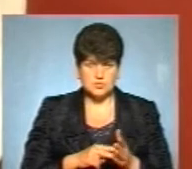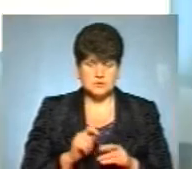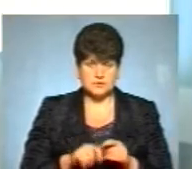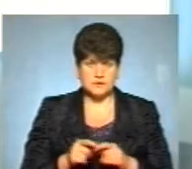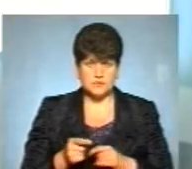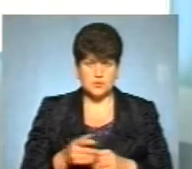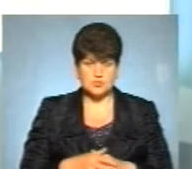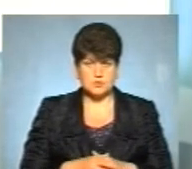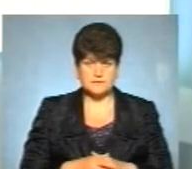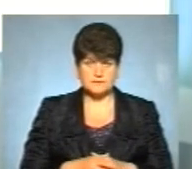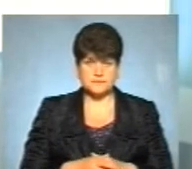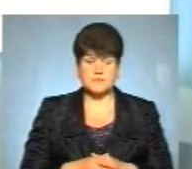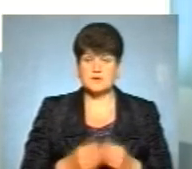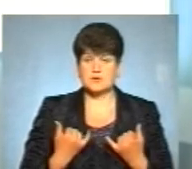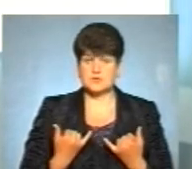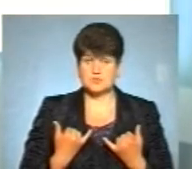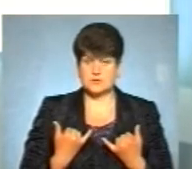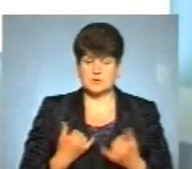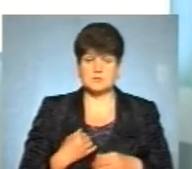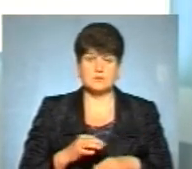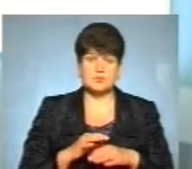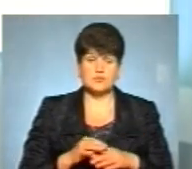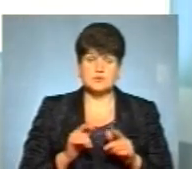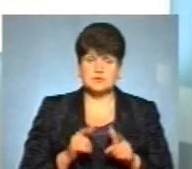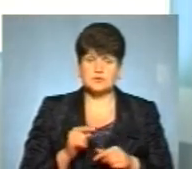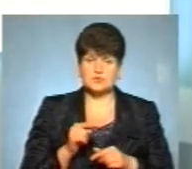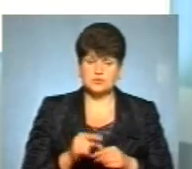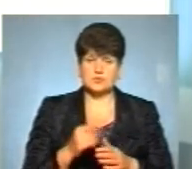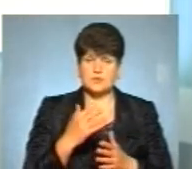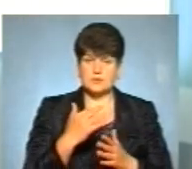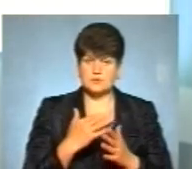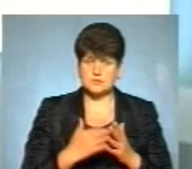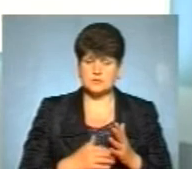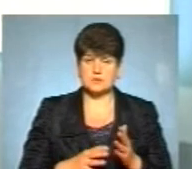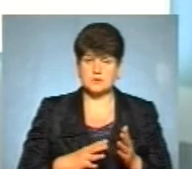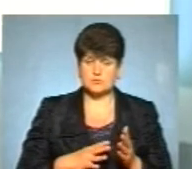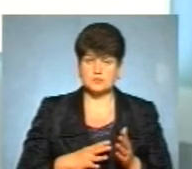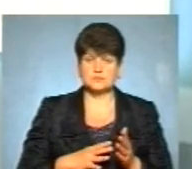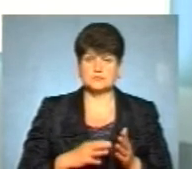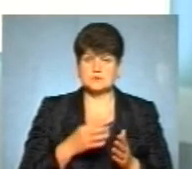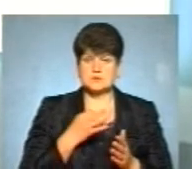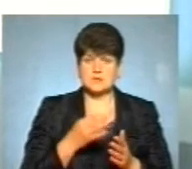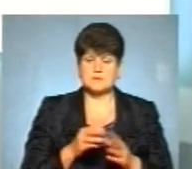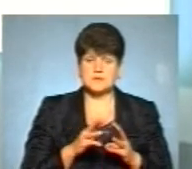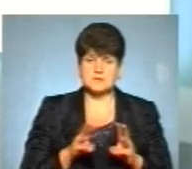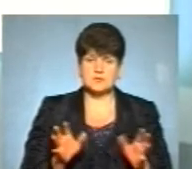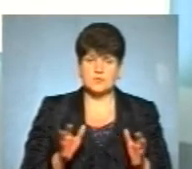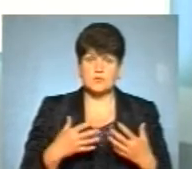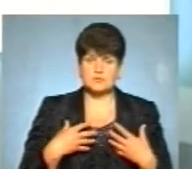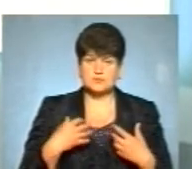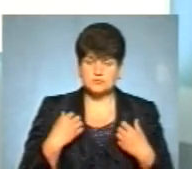Тернополі? Ну, на даний час ми проводимо згідно того алгоритму, який був доведений Міністерством охорони